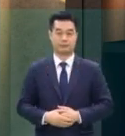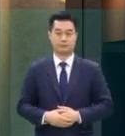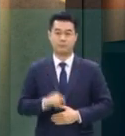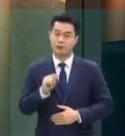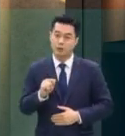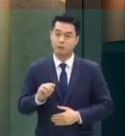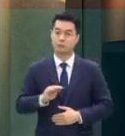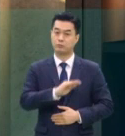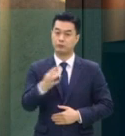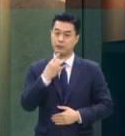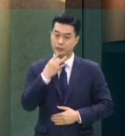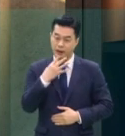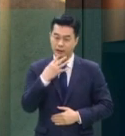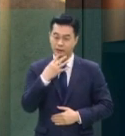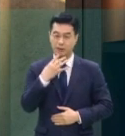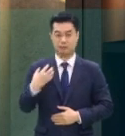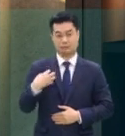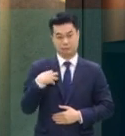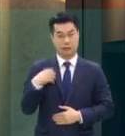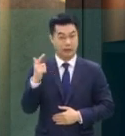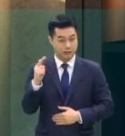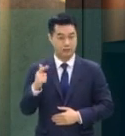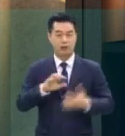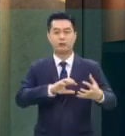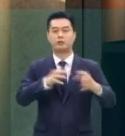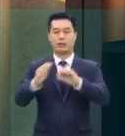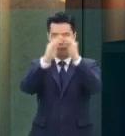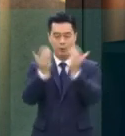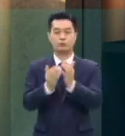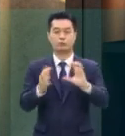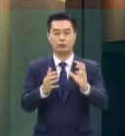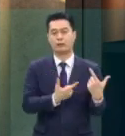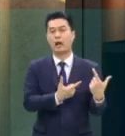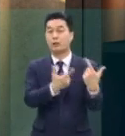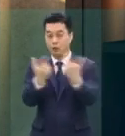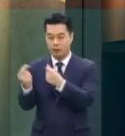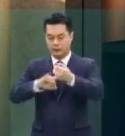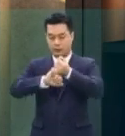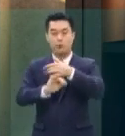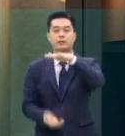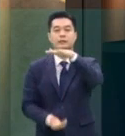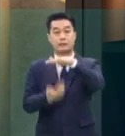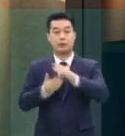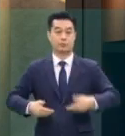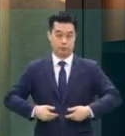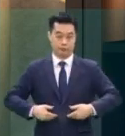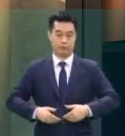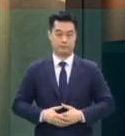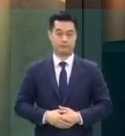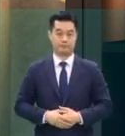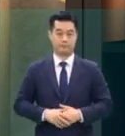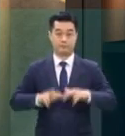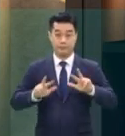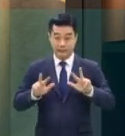이것은 비단 우리만의 문제가 아닙니다 전 세계 모든 국가가 반드시 실천해야 할 과제입니다